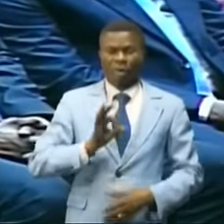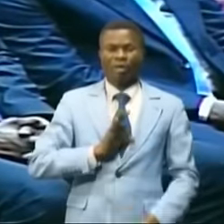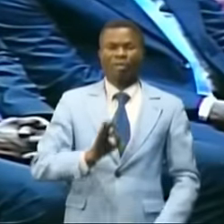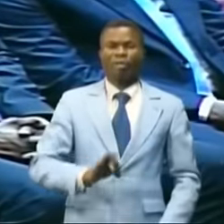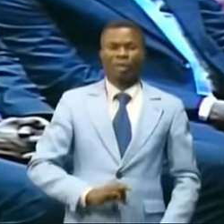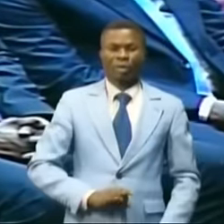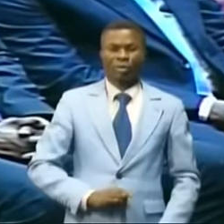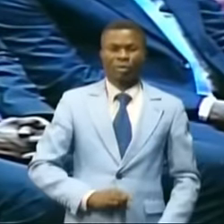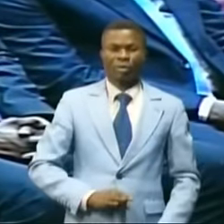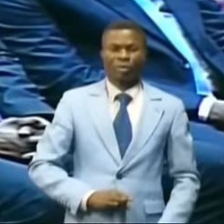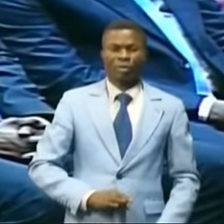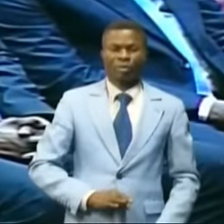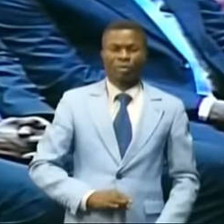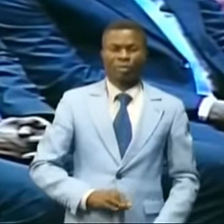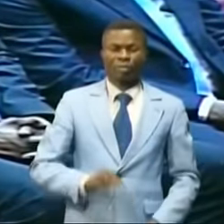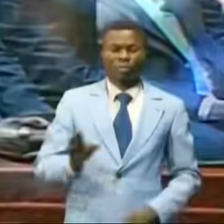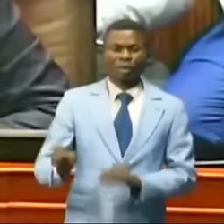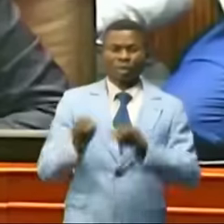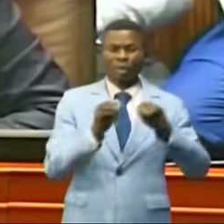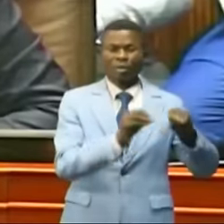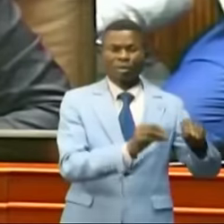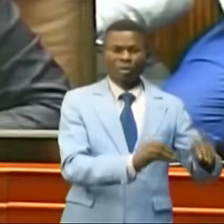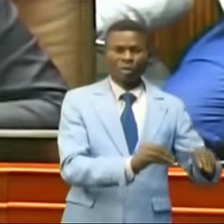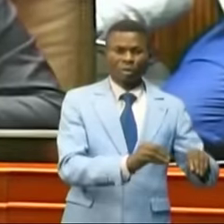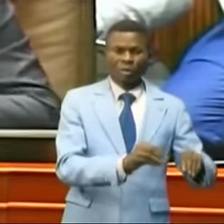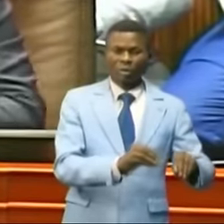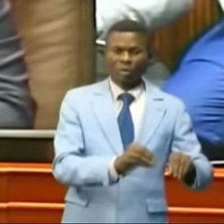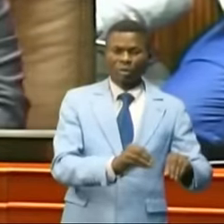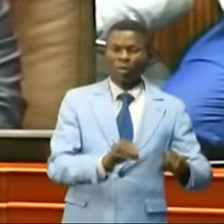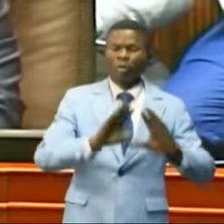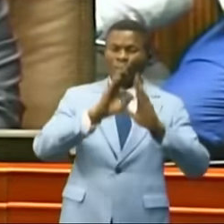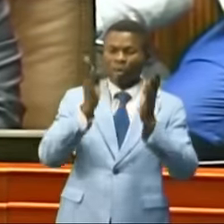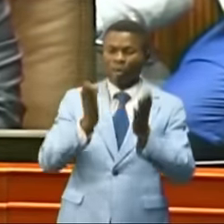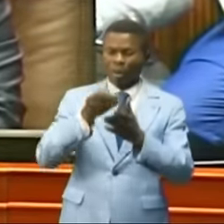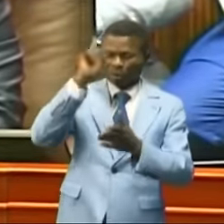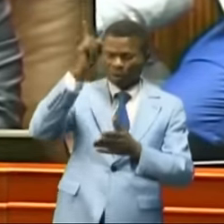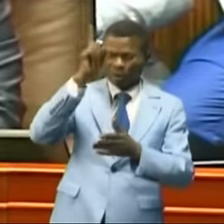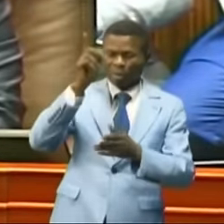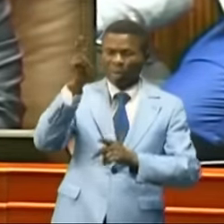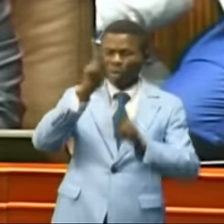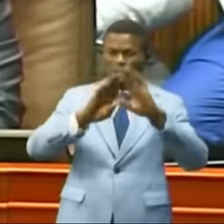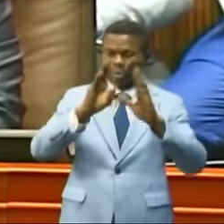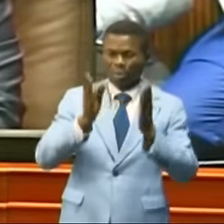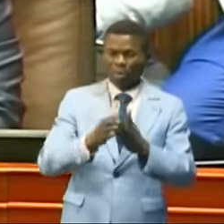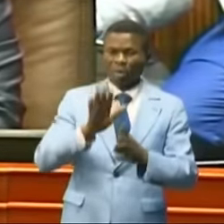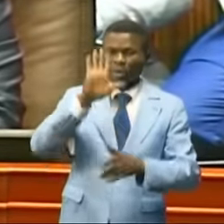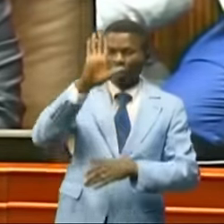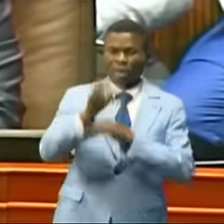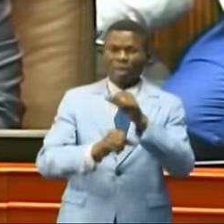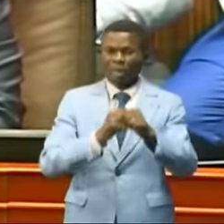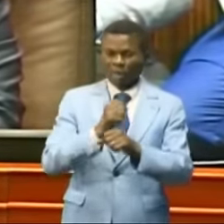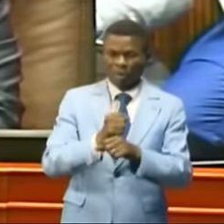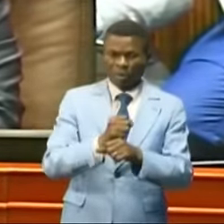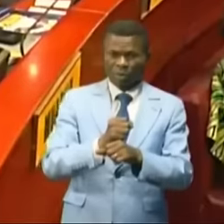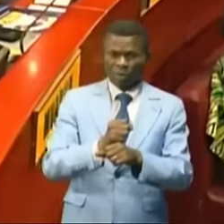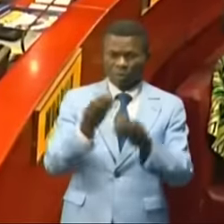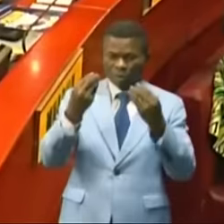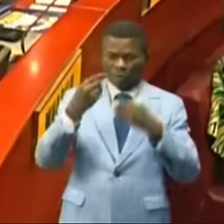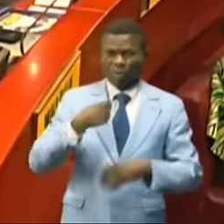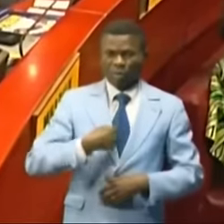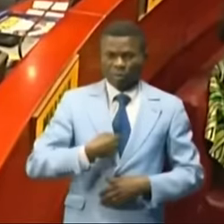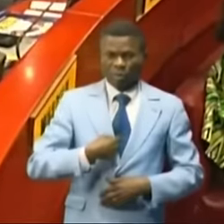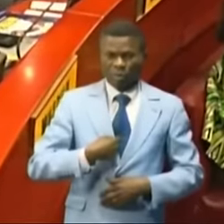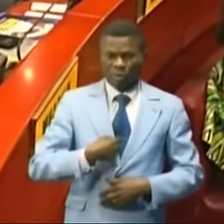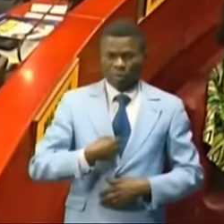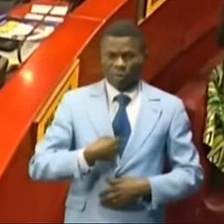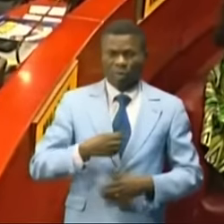Tshilombo, qui place en nous sa confiance durant le mandat que vous venez de nous confier. Nous